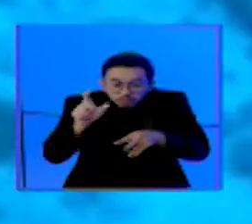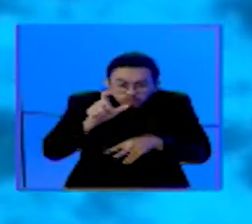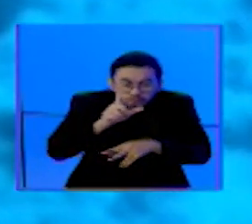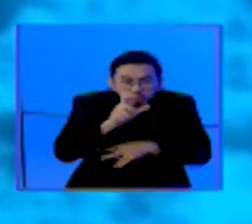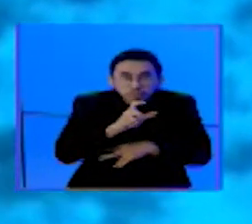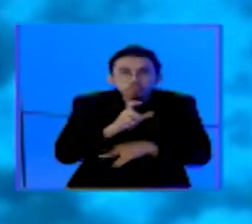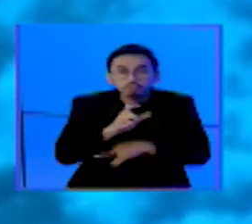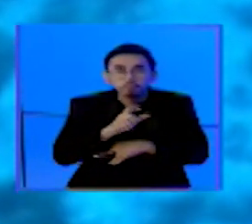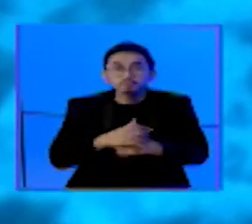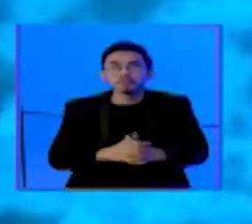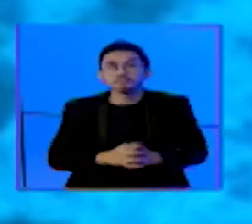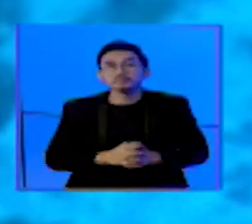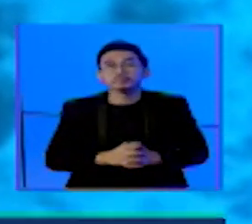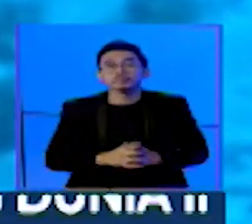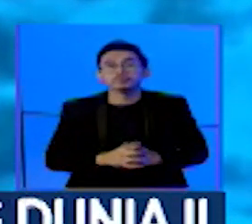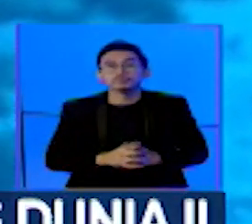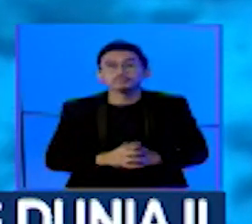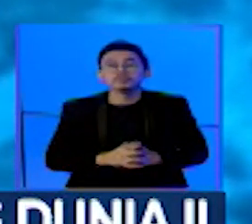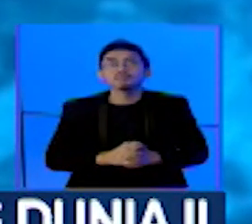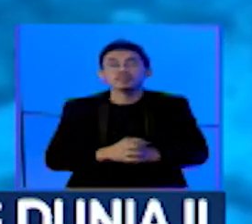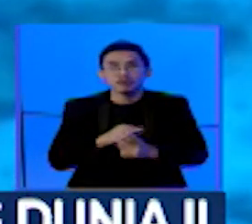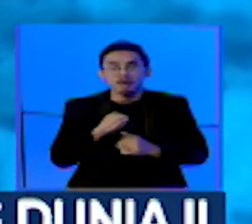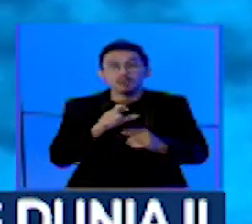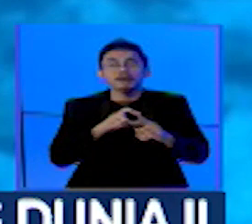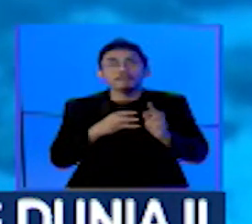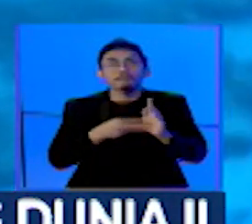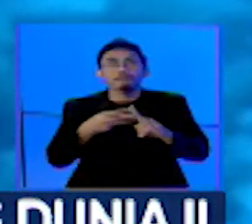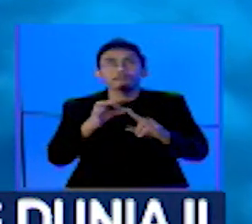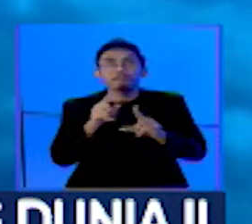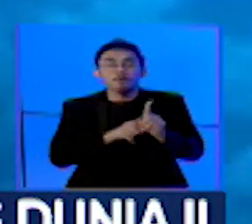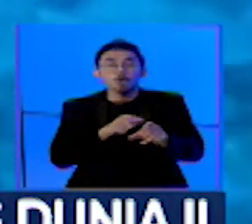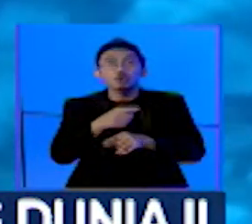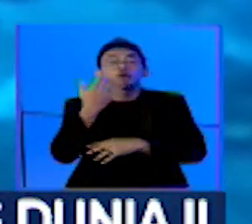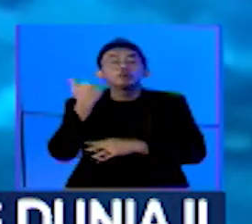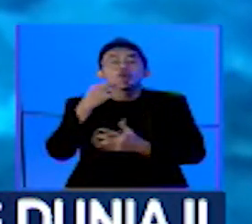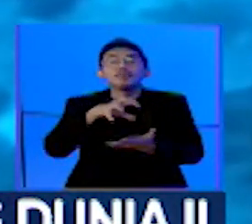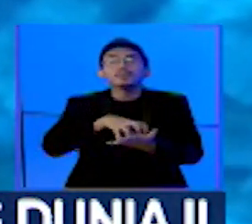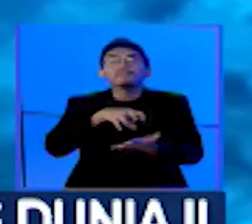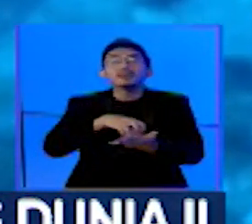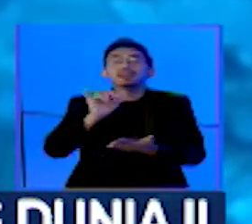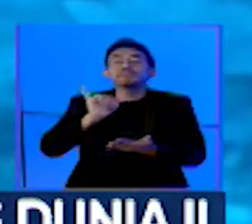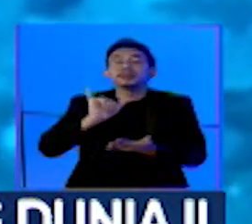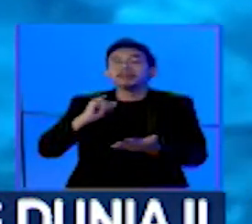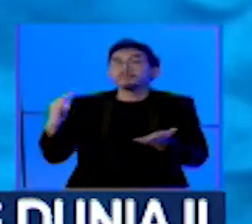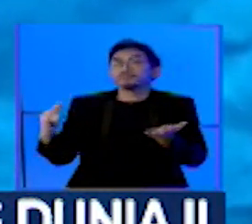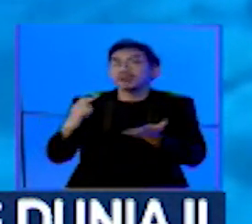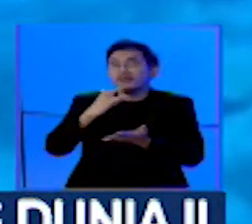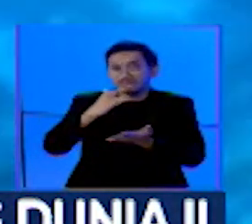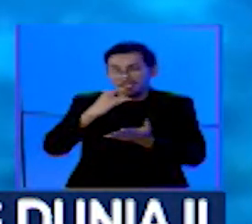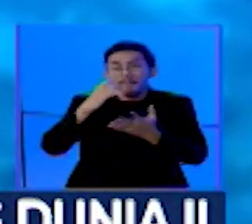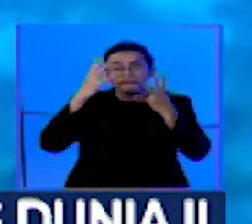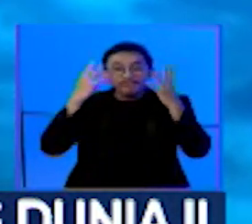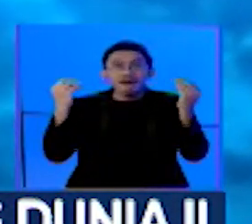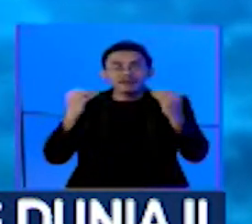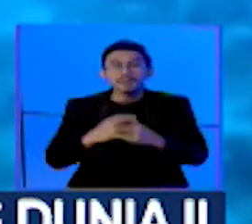Dugaan sementara, Kampung Demoy adalah pangkalan militer Belanda saat Perang Dunia Kedua. Tak hanya bangkai pesawat, di sekitar lokasi juga ditemukan